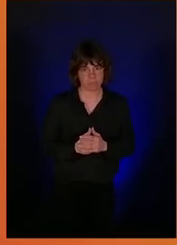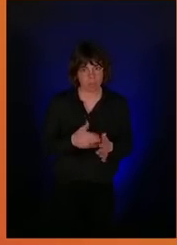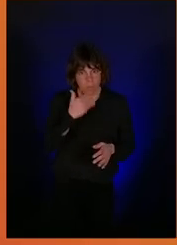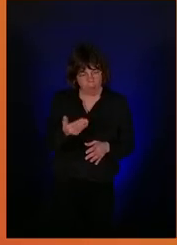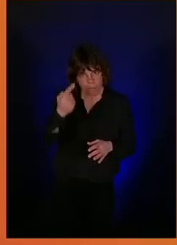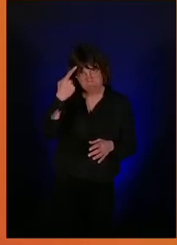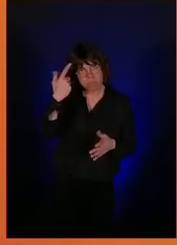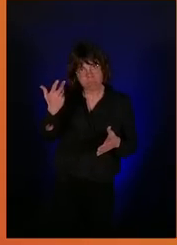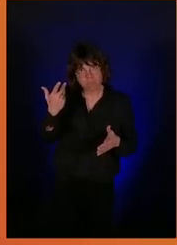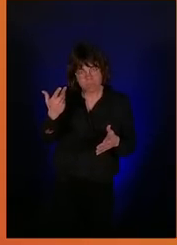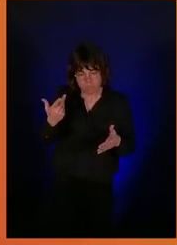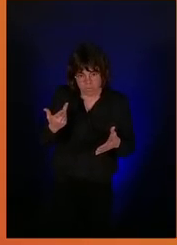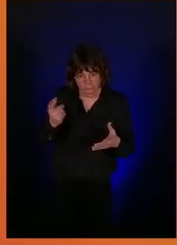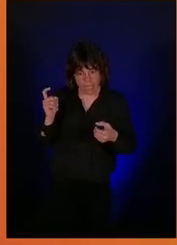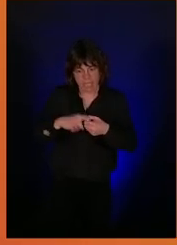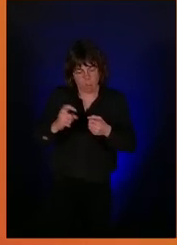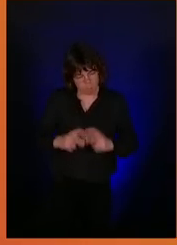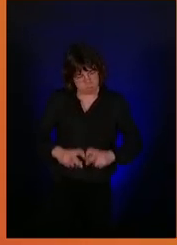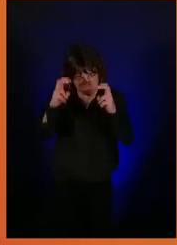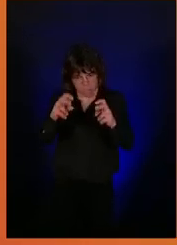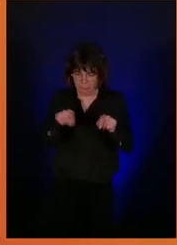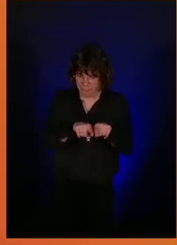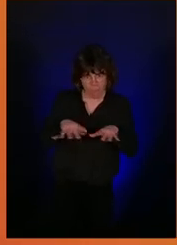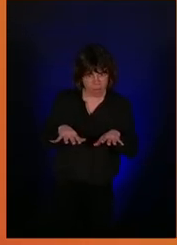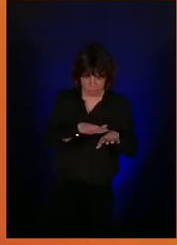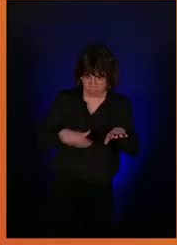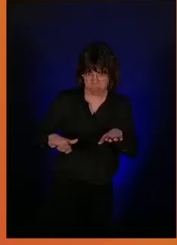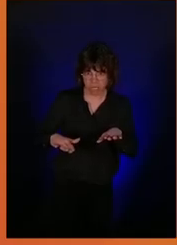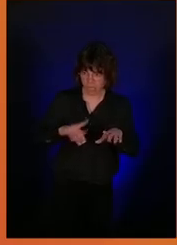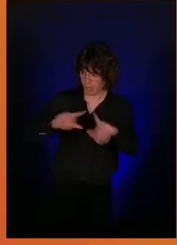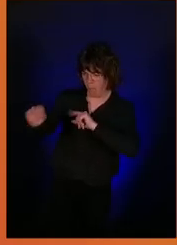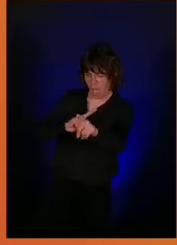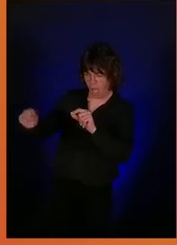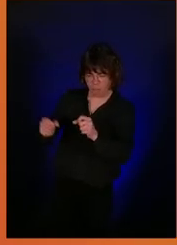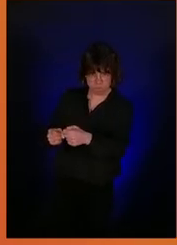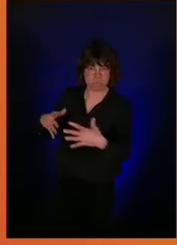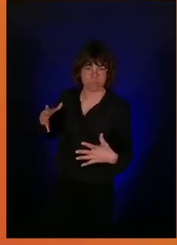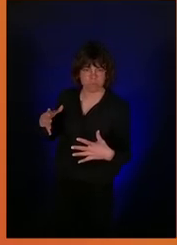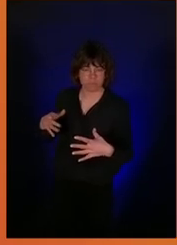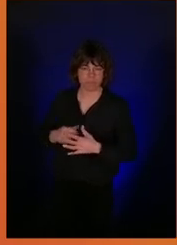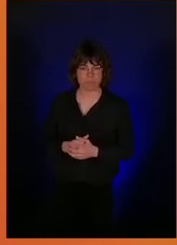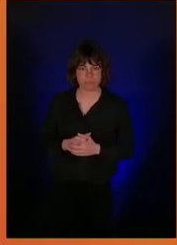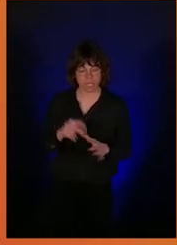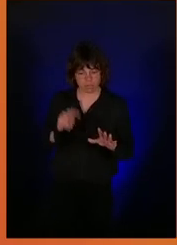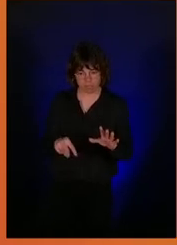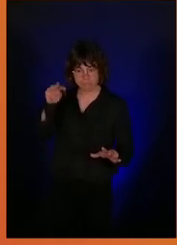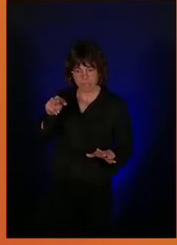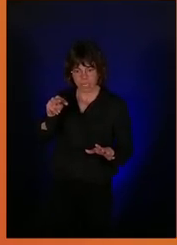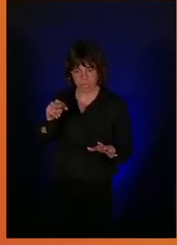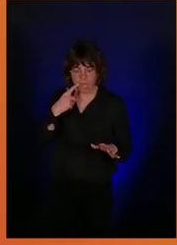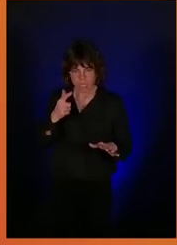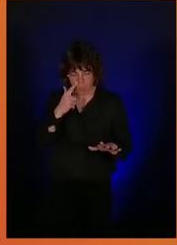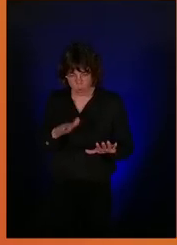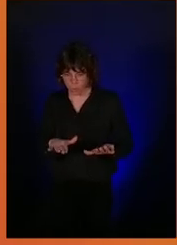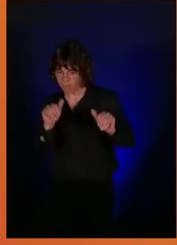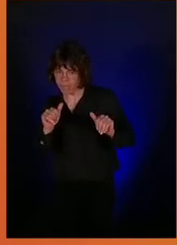continuer à avoir un haut niveau d'adhésion et dans le même temps autant de départs. Il faut aussi regarder la question des rétentions,